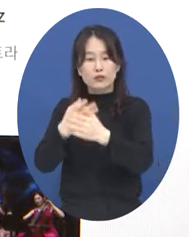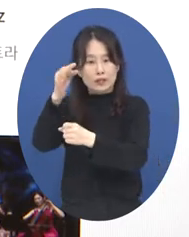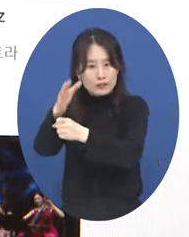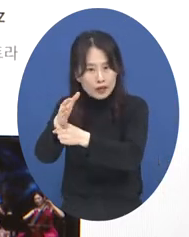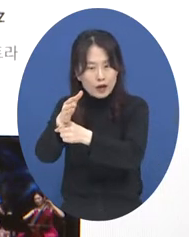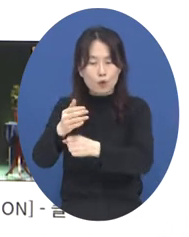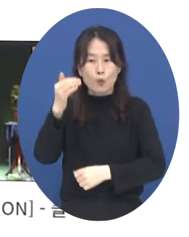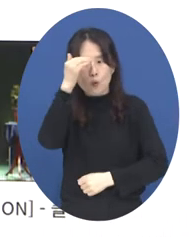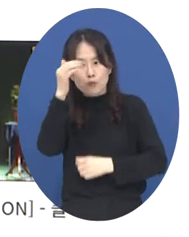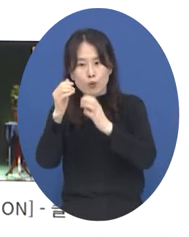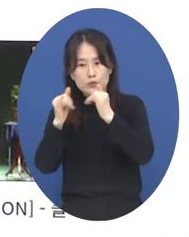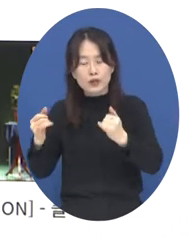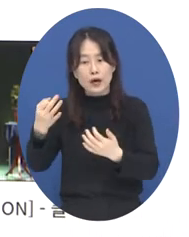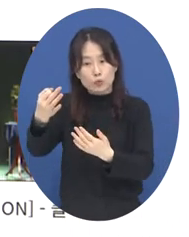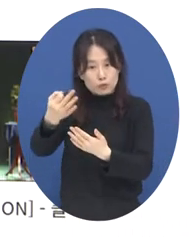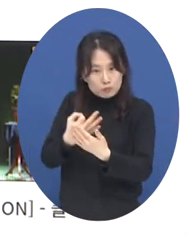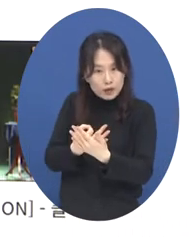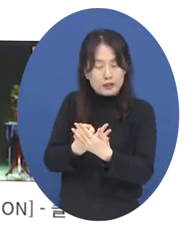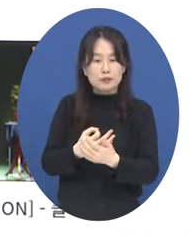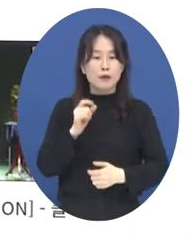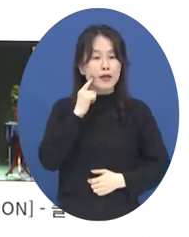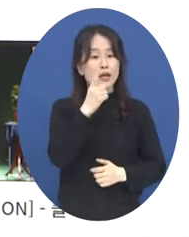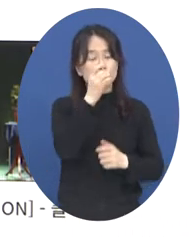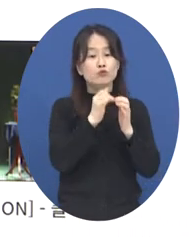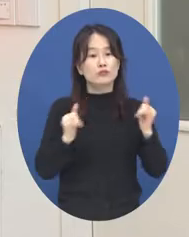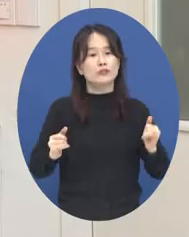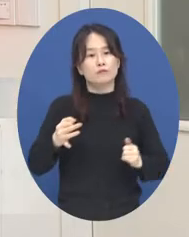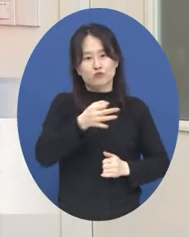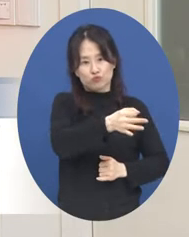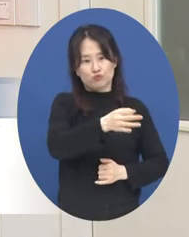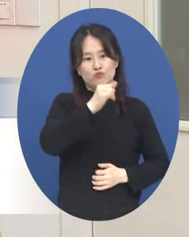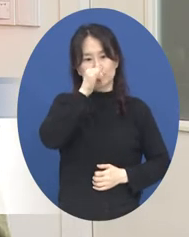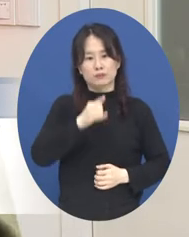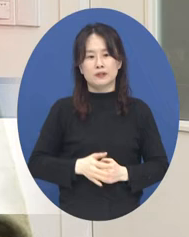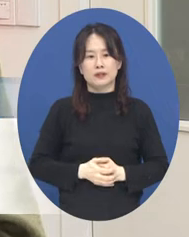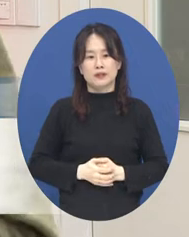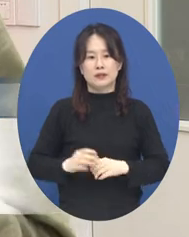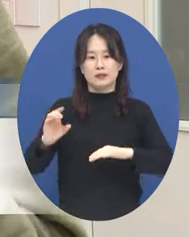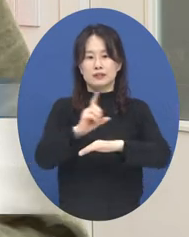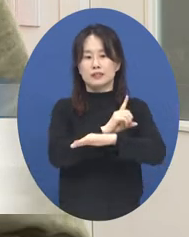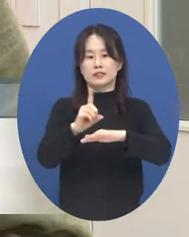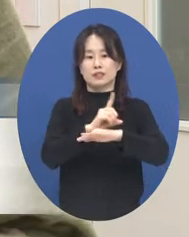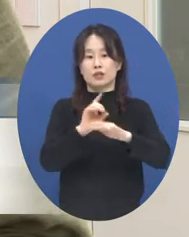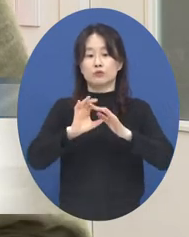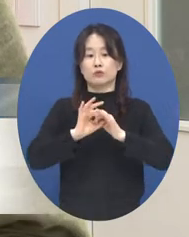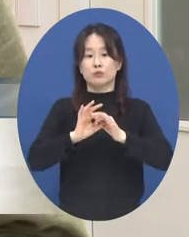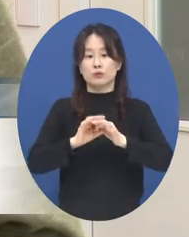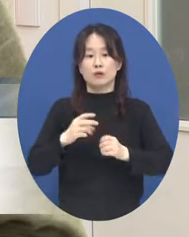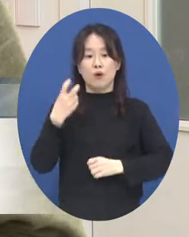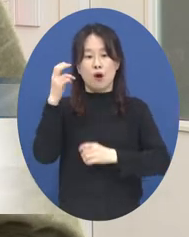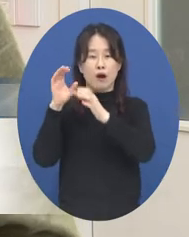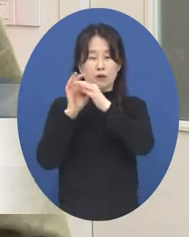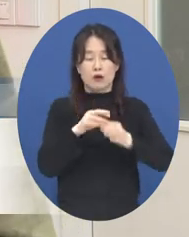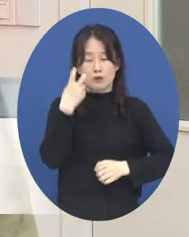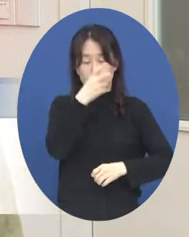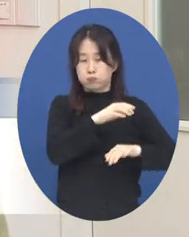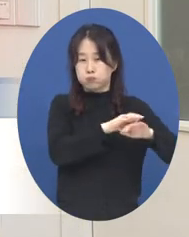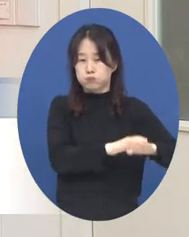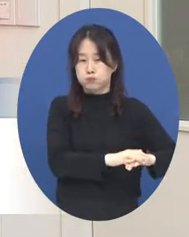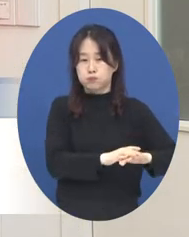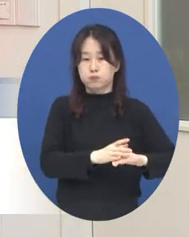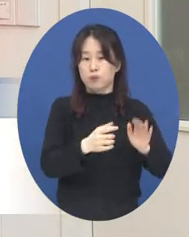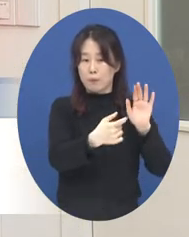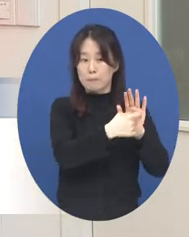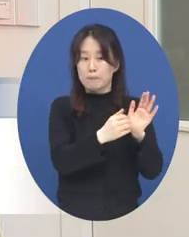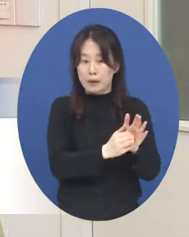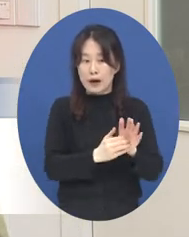따른 수익이 해당 예술인 에게 돌아가는 방식 입니다 디지털 매체를 통해서 계속 보존이 되고 기록에 되고 이곳을 나중에라도